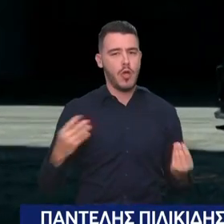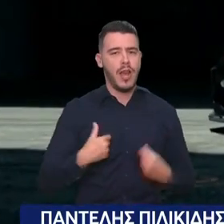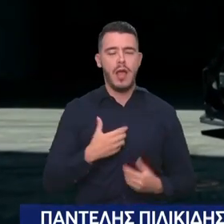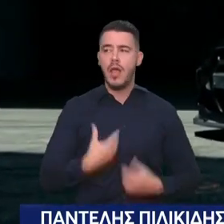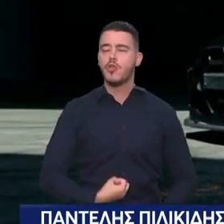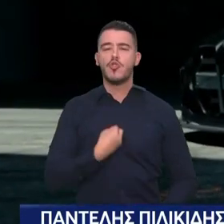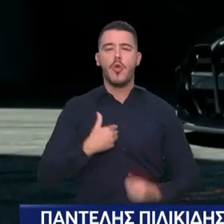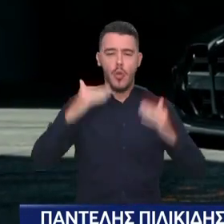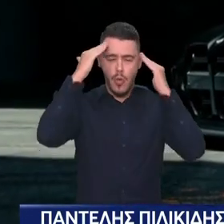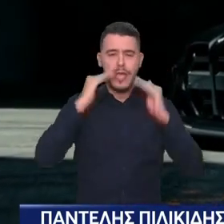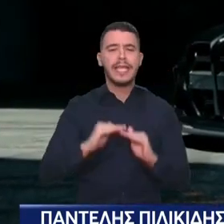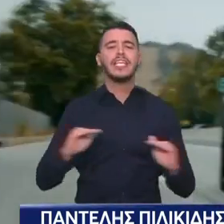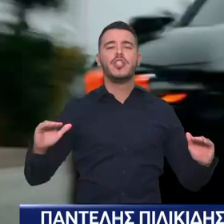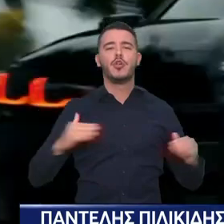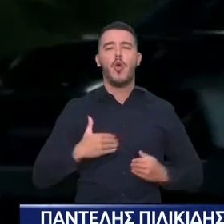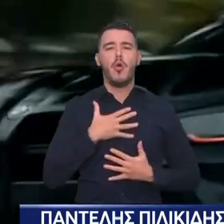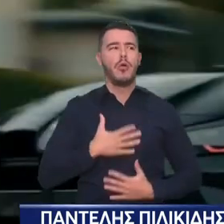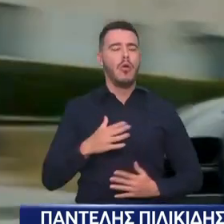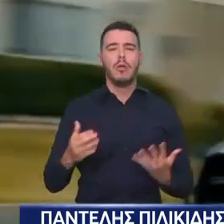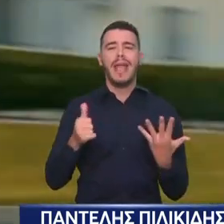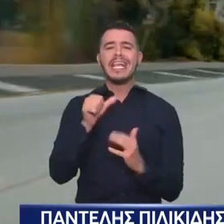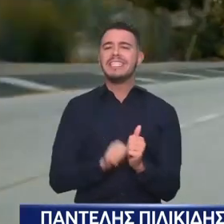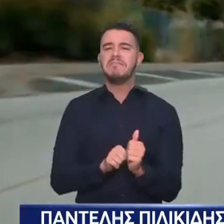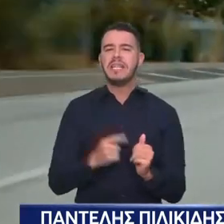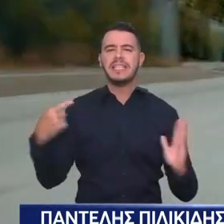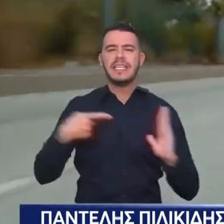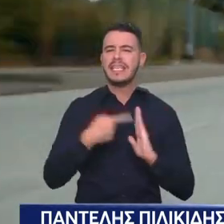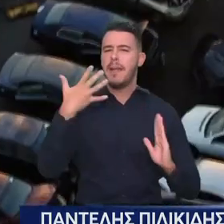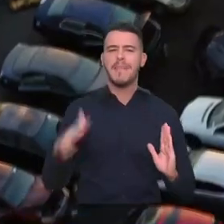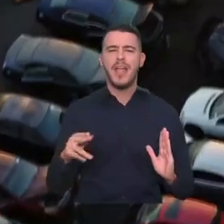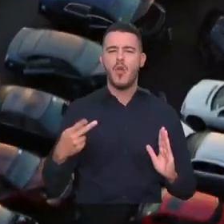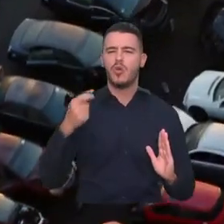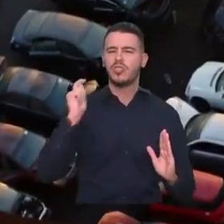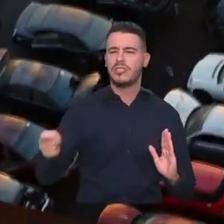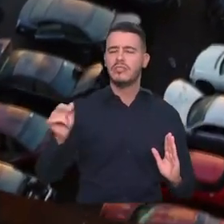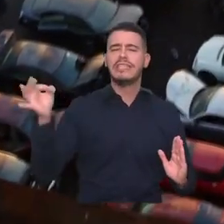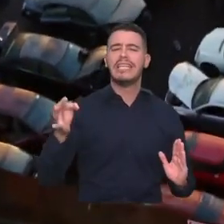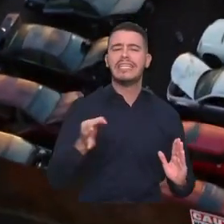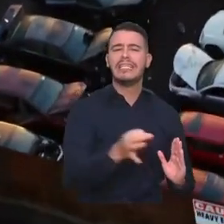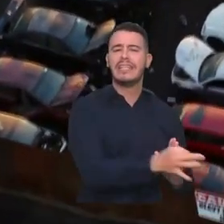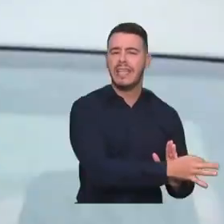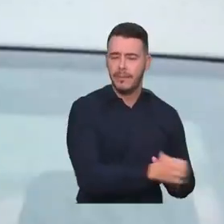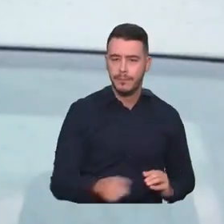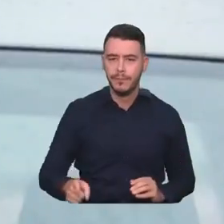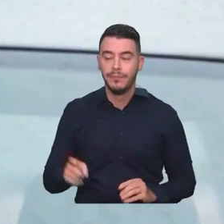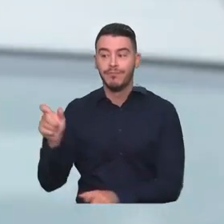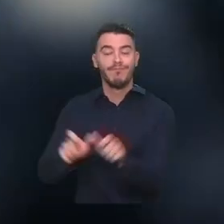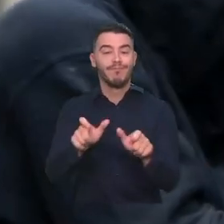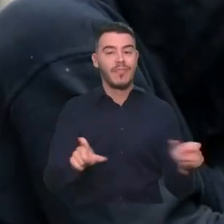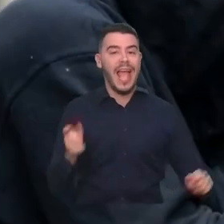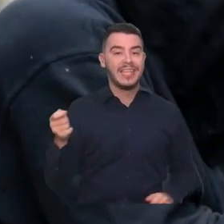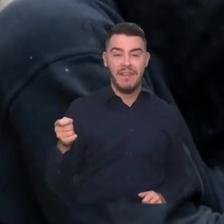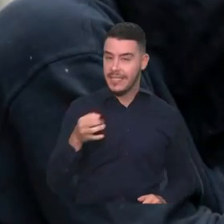μεγάλο ασφάλιστρο κάθε 6 μήνες, 1.500 ευρώ πληρώνω κάθε 6 μήνες. Όπως εξηγούν στο Live News ασφαλιστές, οι εταιρείες